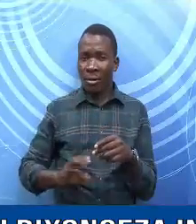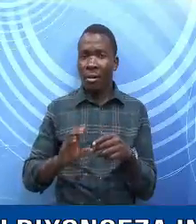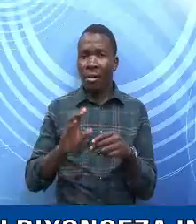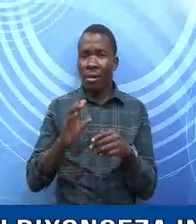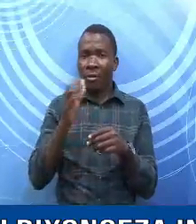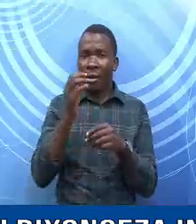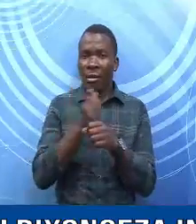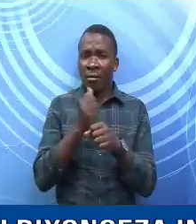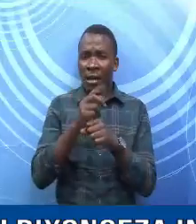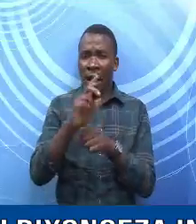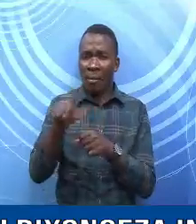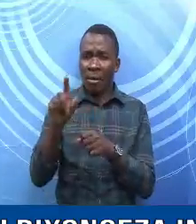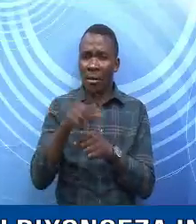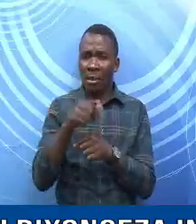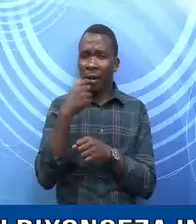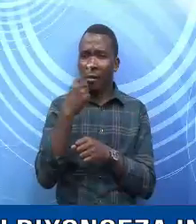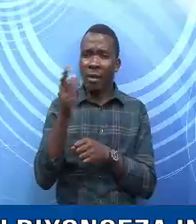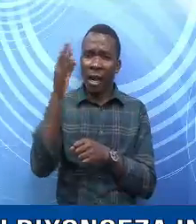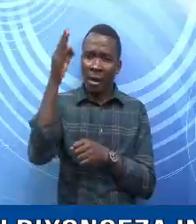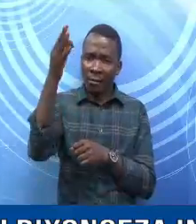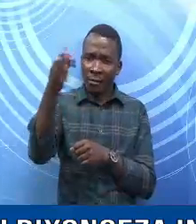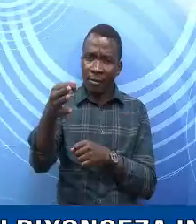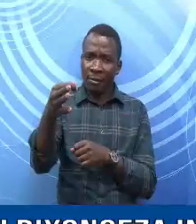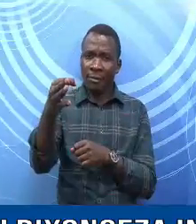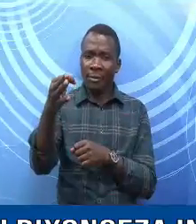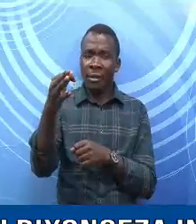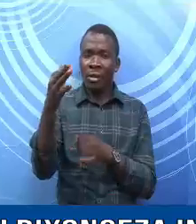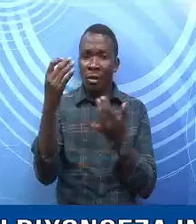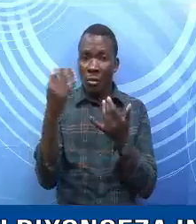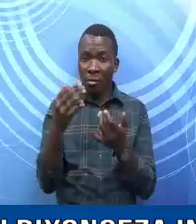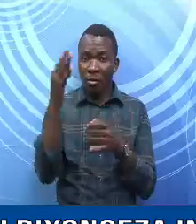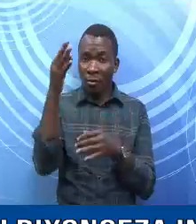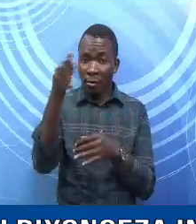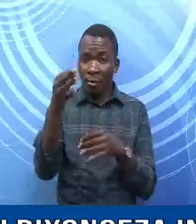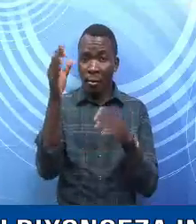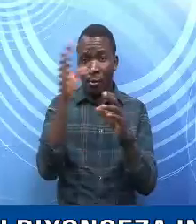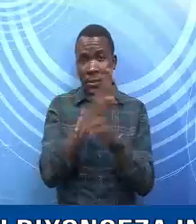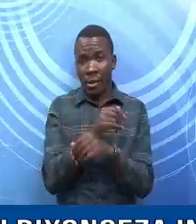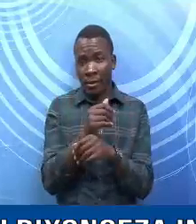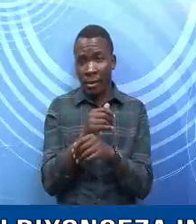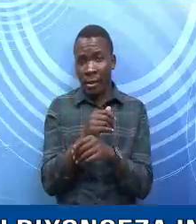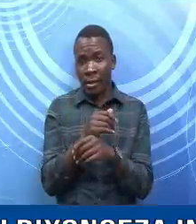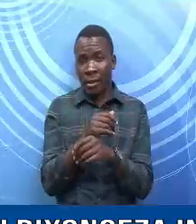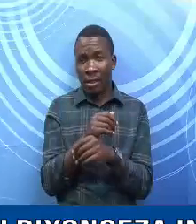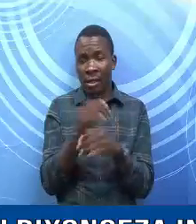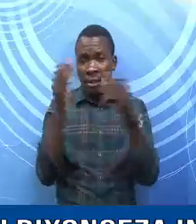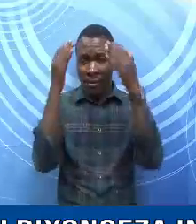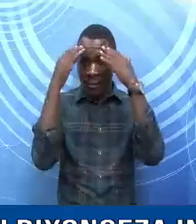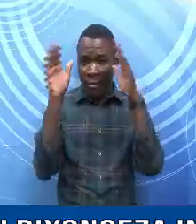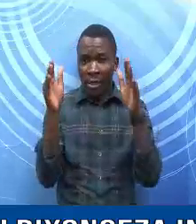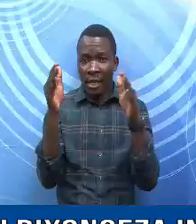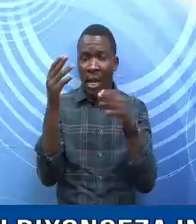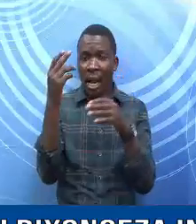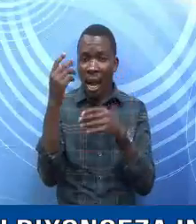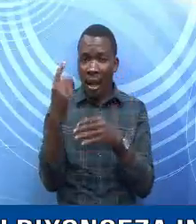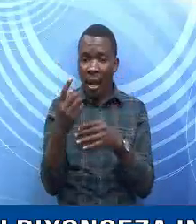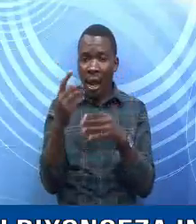hacu papa yadusigiye ejo heza none turahabuze, watanze hambere n'ibyo aha kabiri bahatwaye